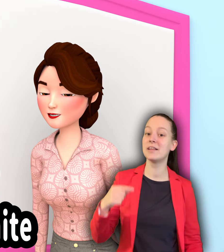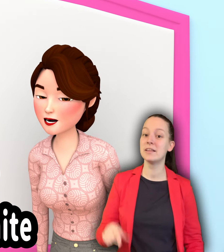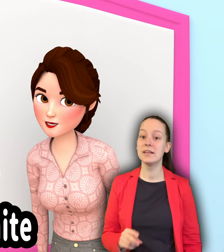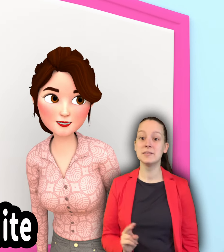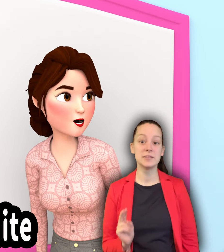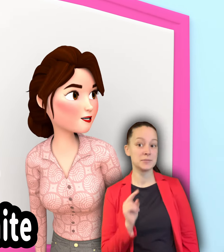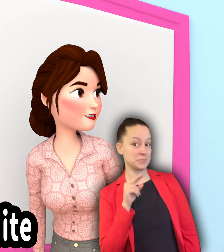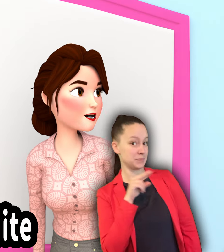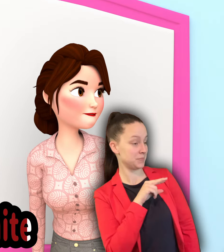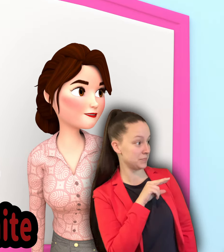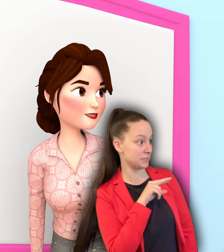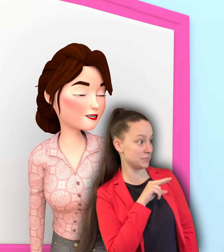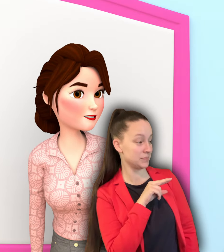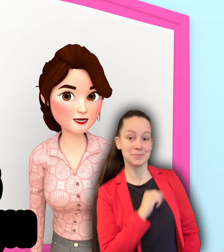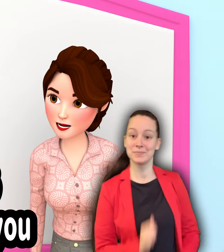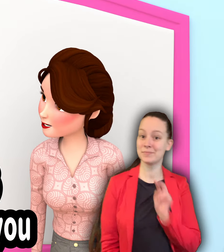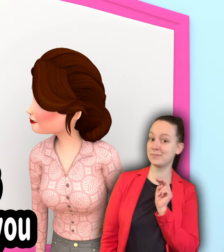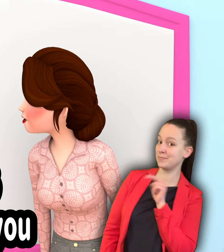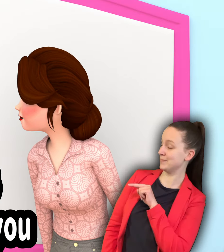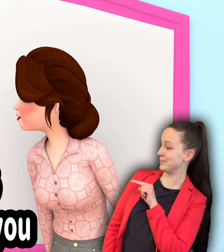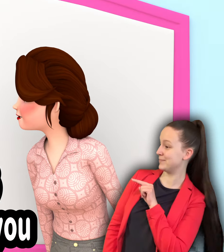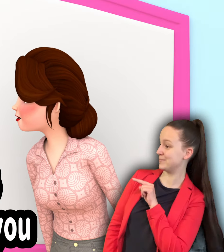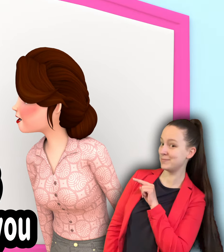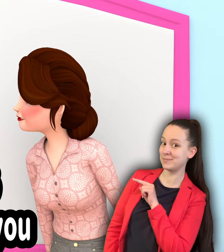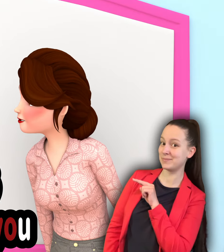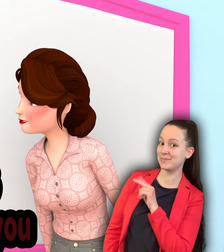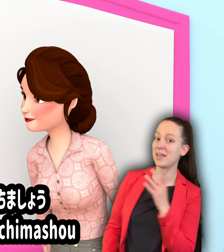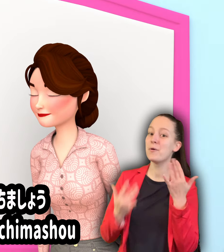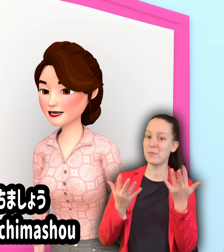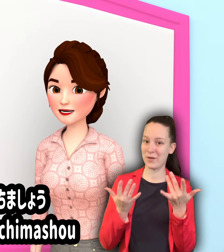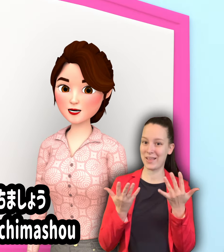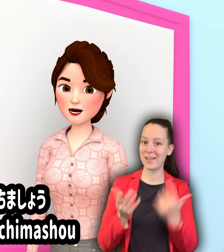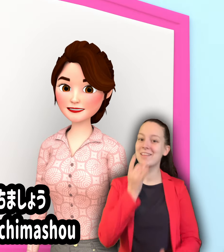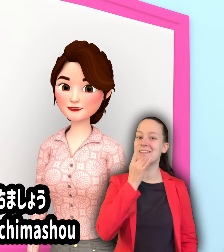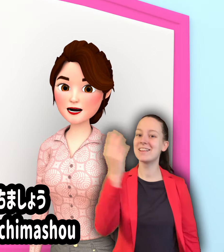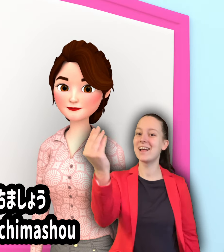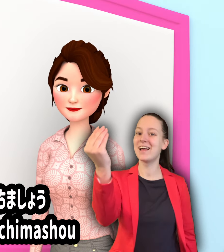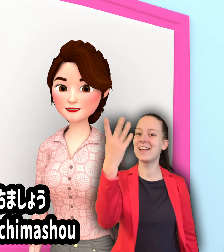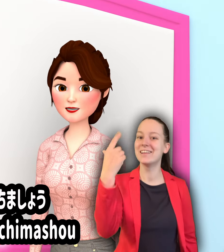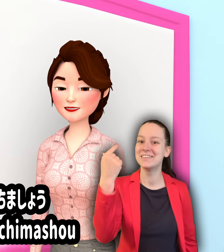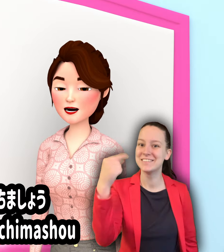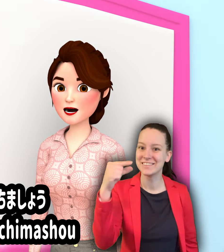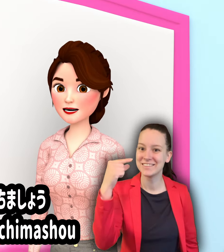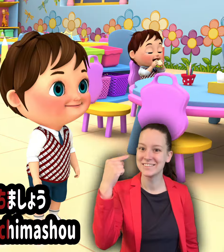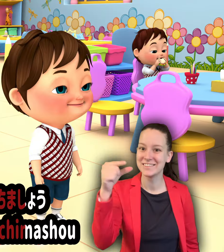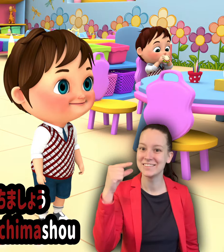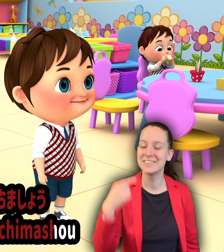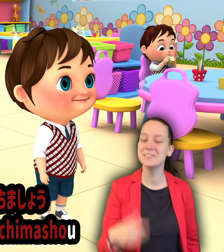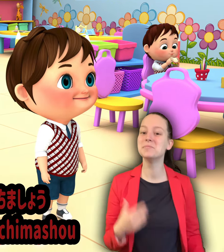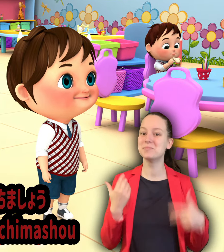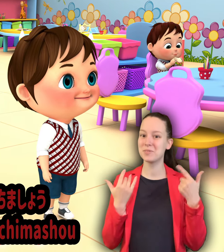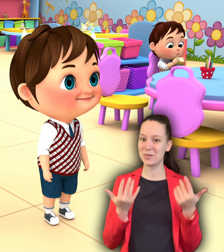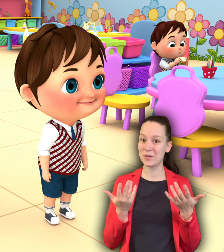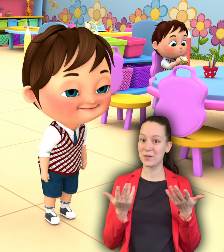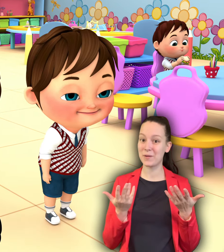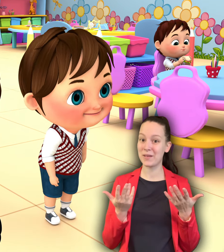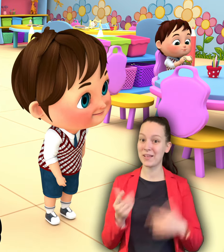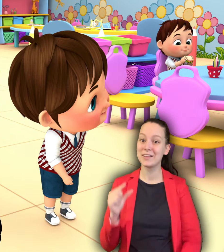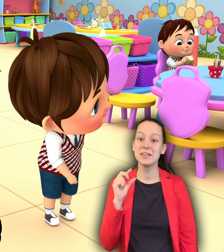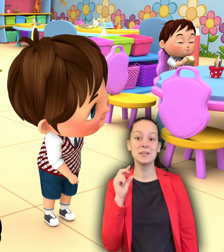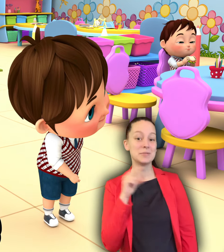ましょう左を見て右を見よう信号青になるまで待ち